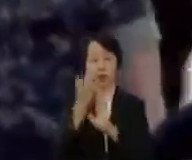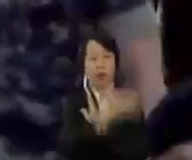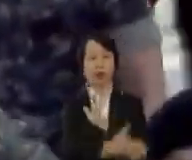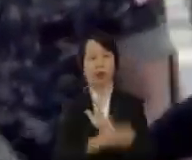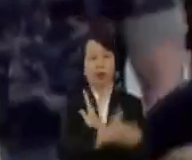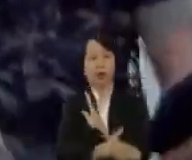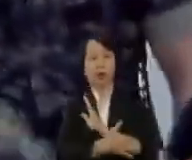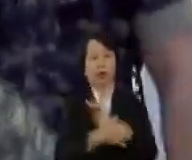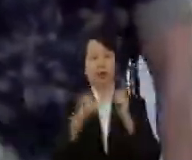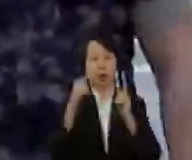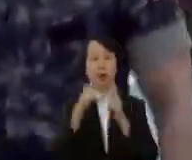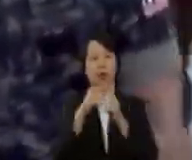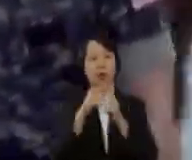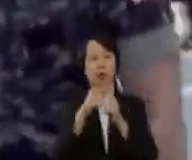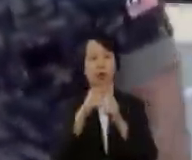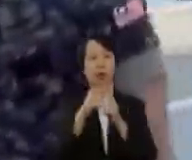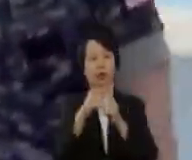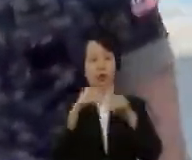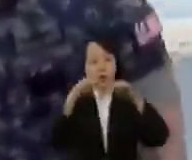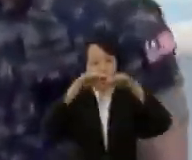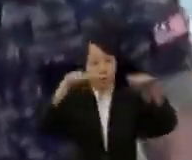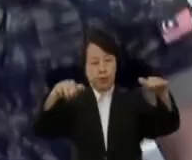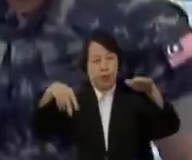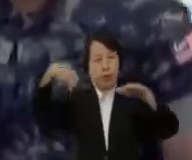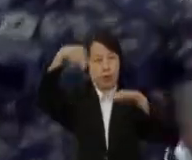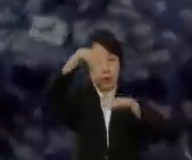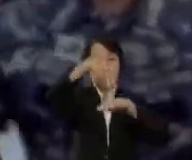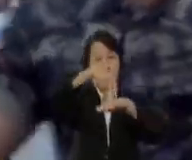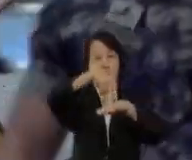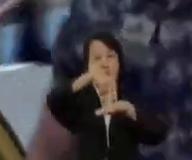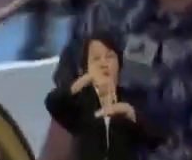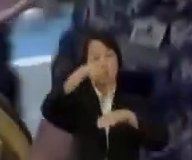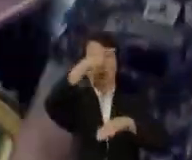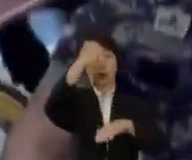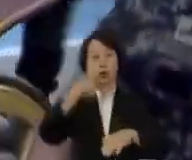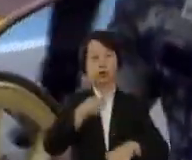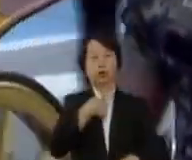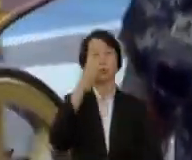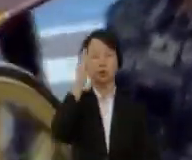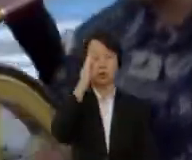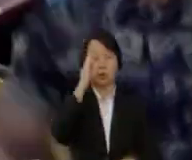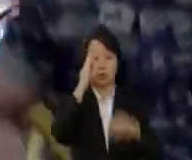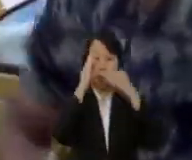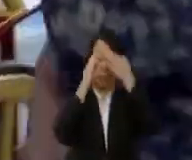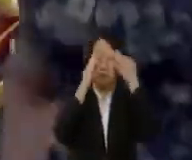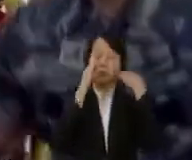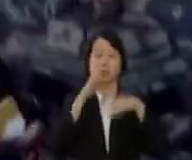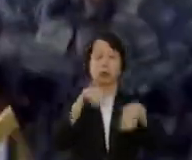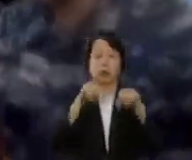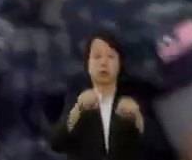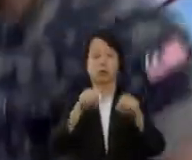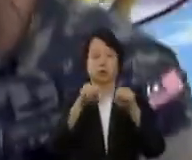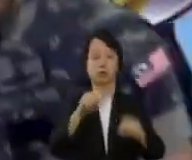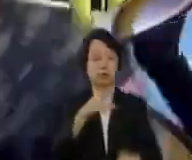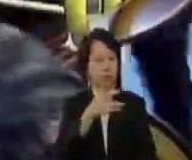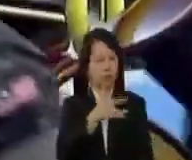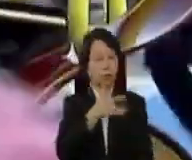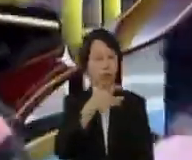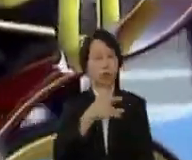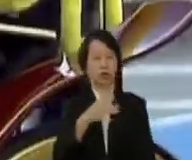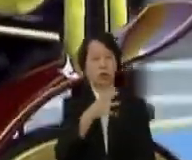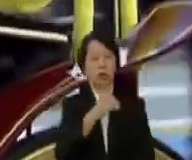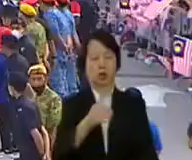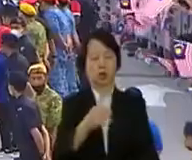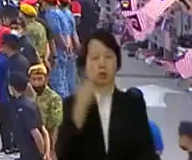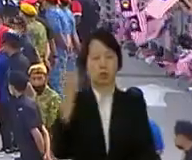ke pentas utama di Dataran Merdeka, kerana kita tahu kuda sangat sensitif